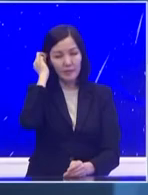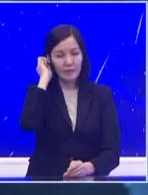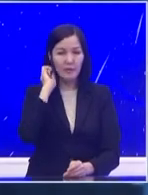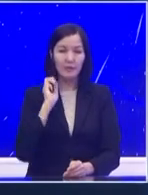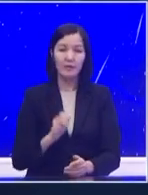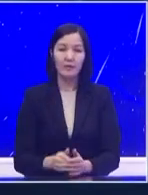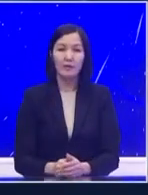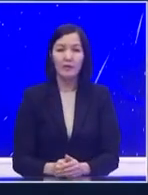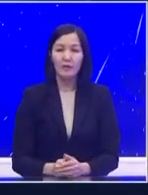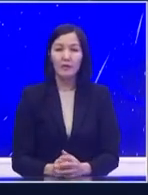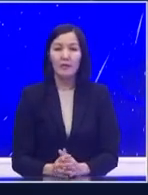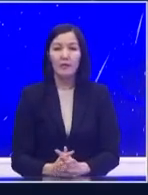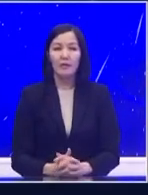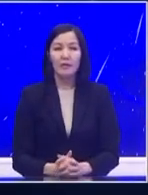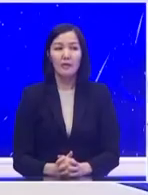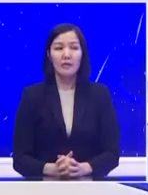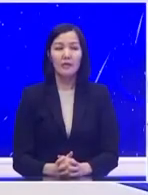ЖТСУ.